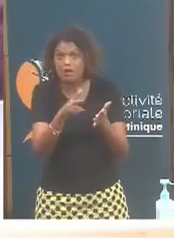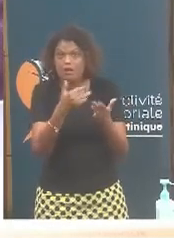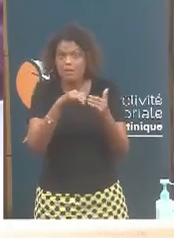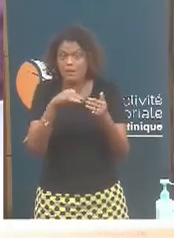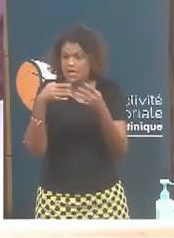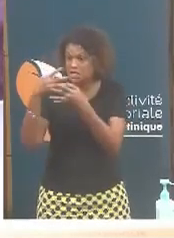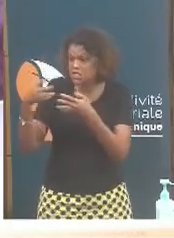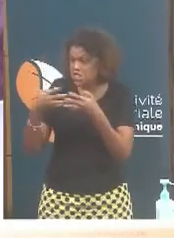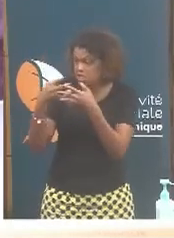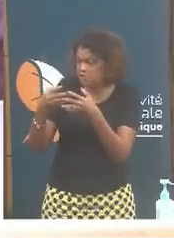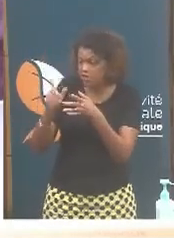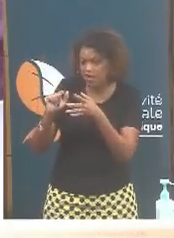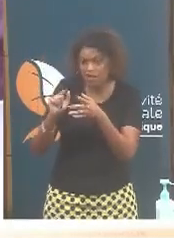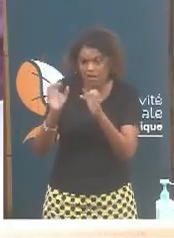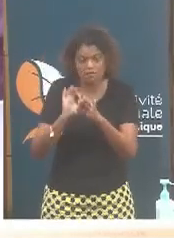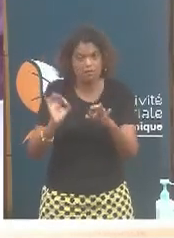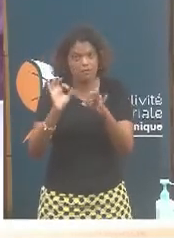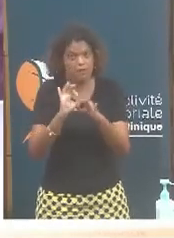c'est réaliste.